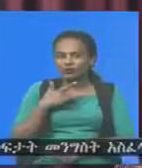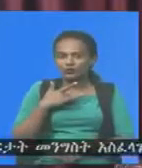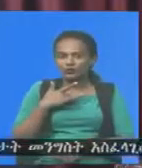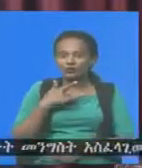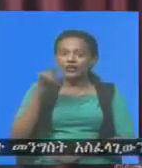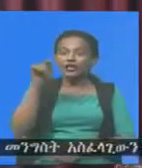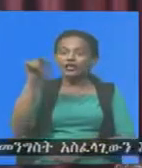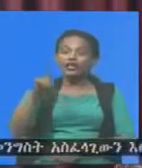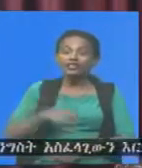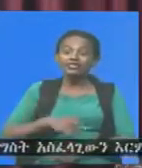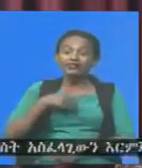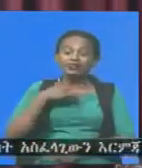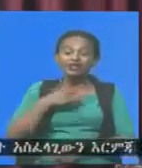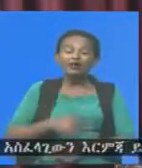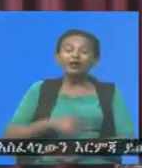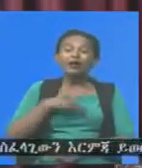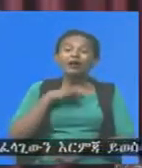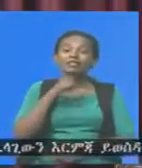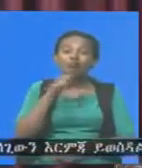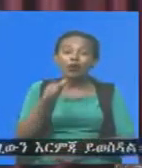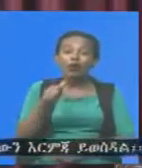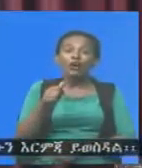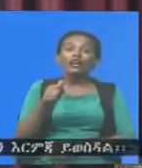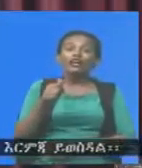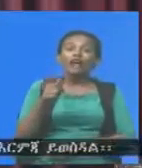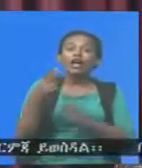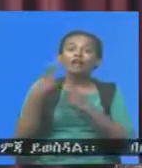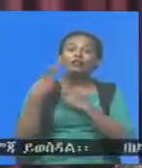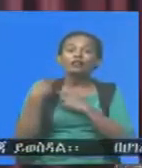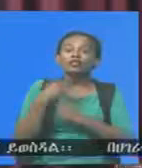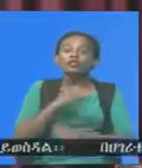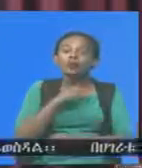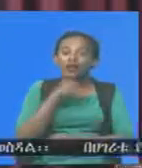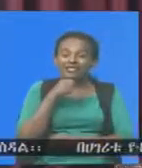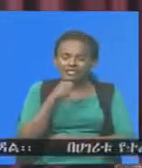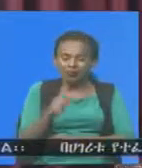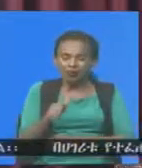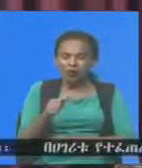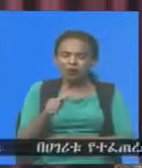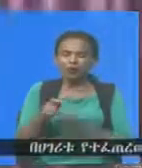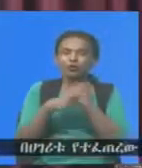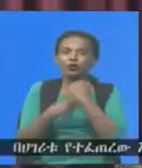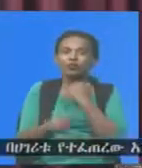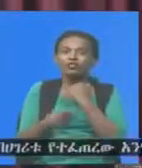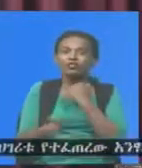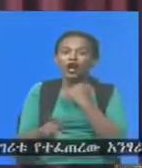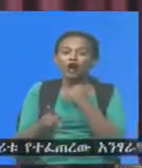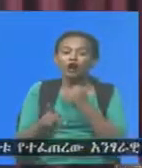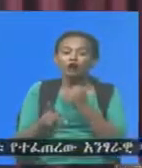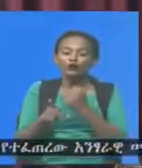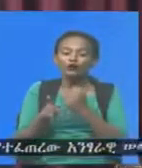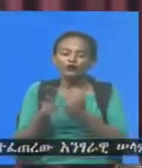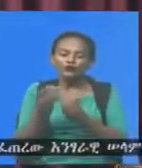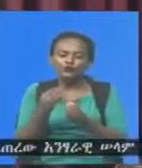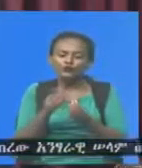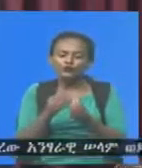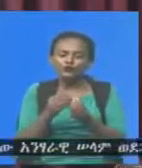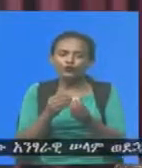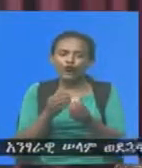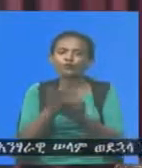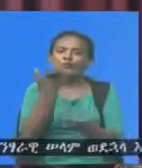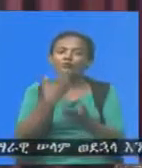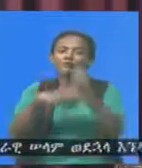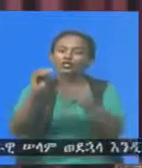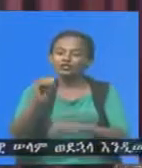ይሄ ስሜት የማይሰማው ሪስፖንሲብል የሆነ ውሳኔ ተደረጎ ለፖለቲካ ፍጆታ መሸጥ የለበትም ትክክል አይደለም